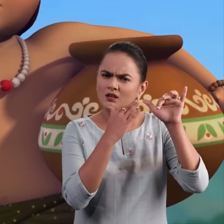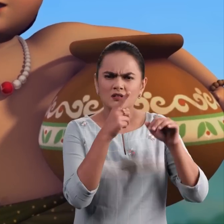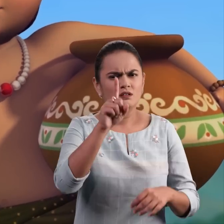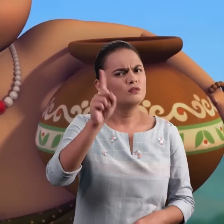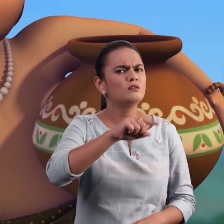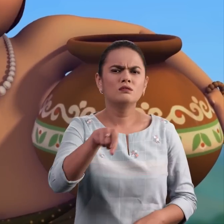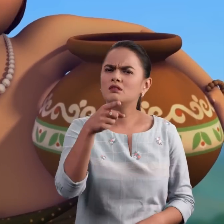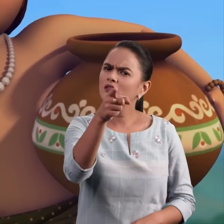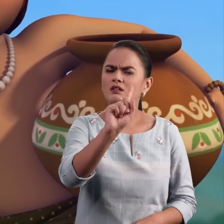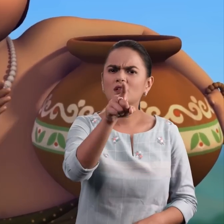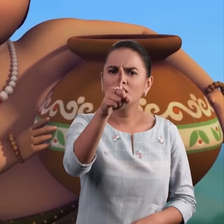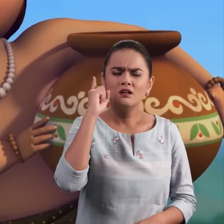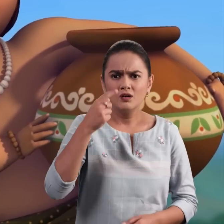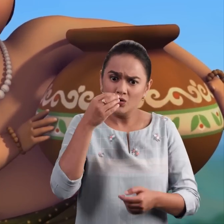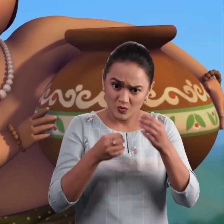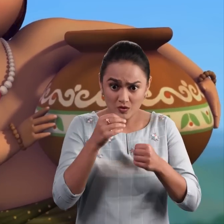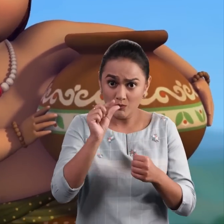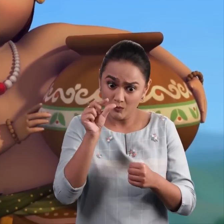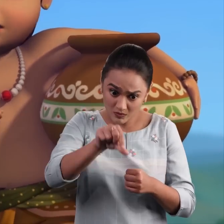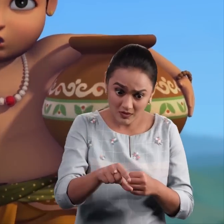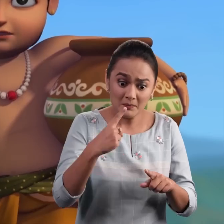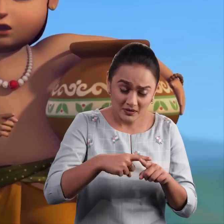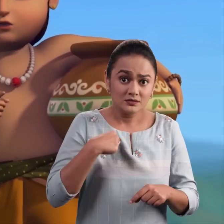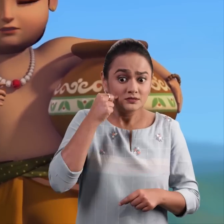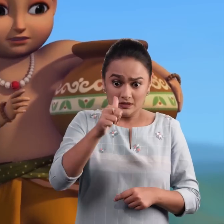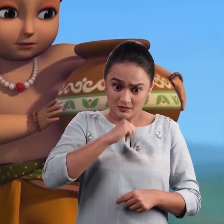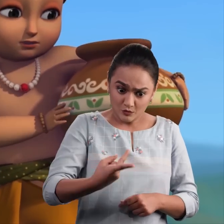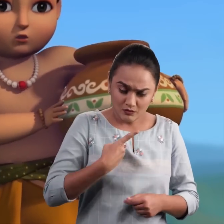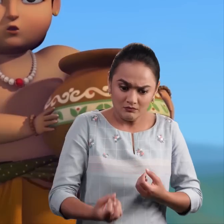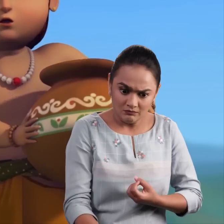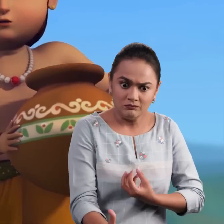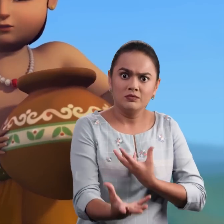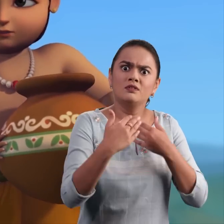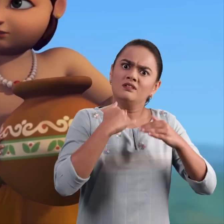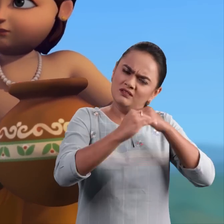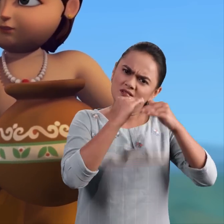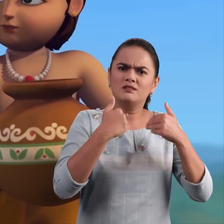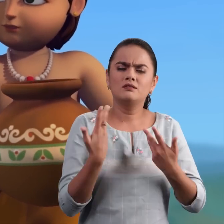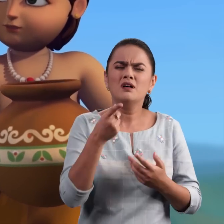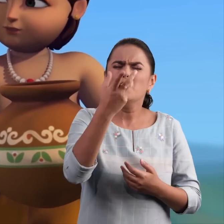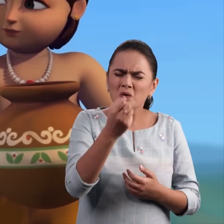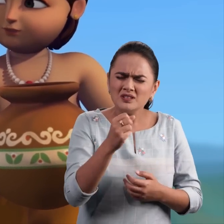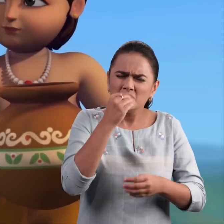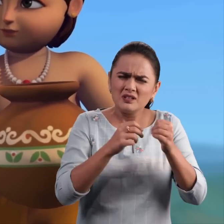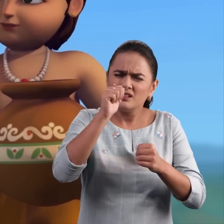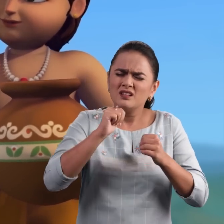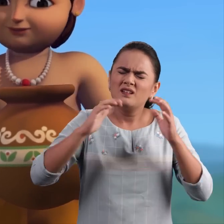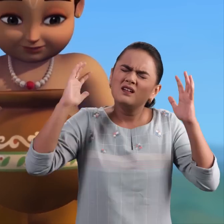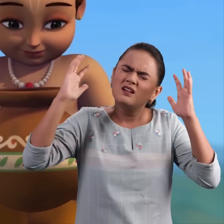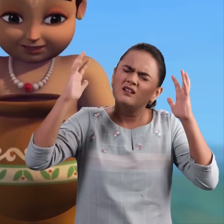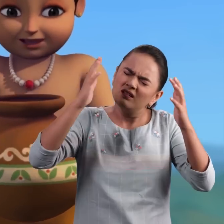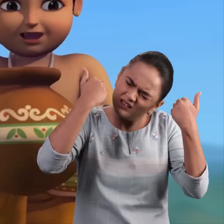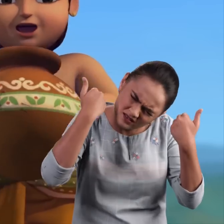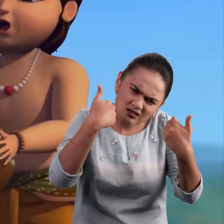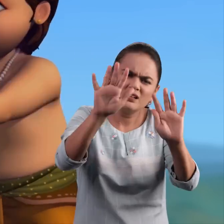ये ठीक बात नहीं है कृष्णा। दूध मोतियों के साथ मनुष्यों को भी बढ़ने में सहायता करता है। जितनी इच्छा उतना दूध पी